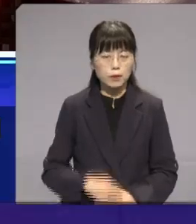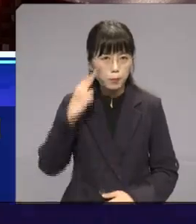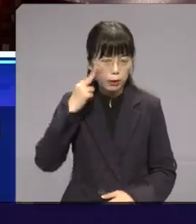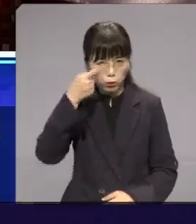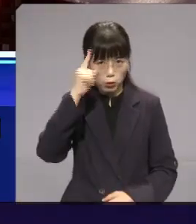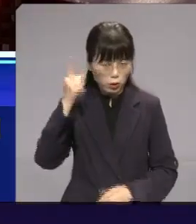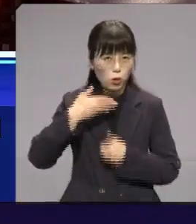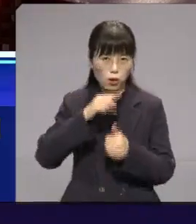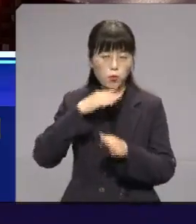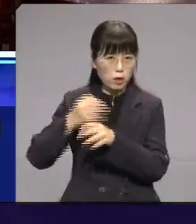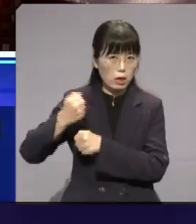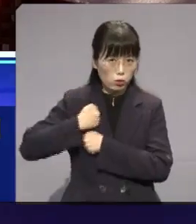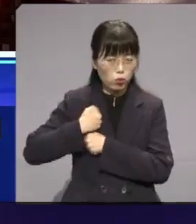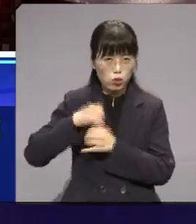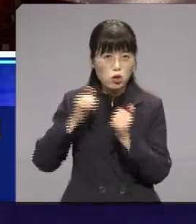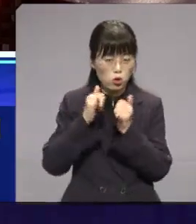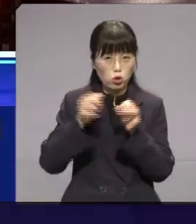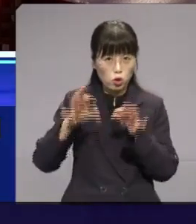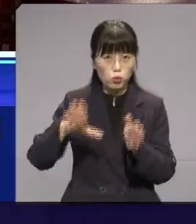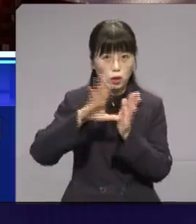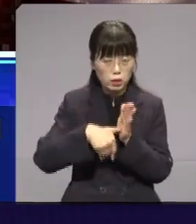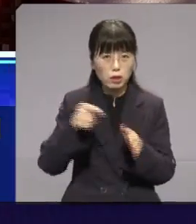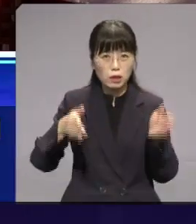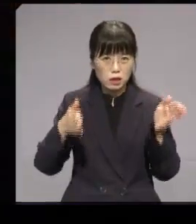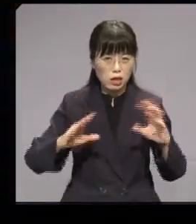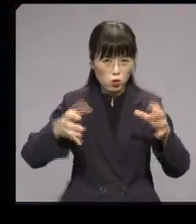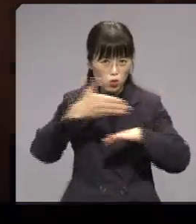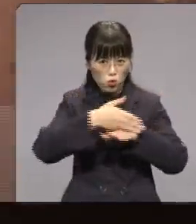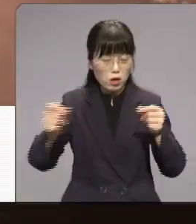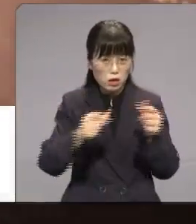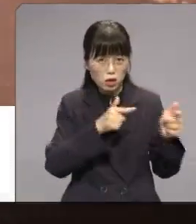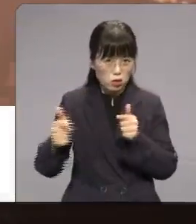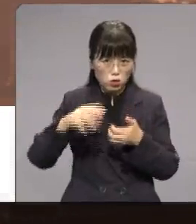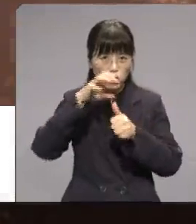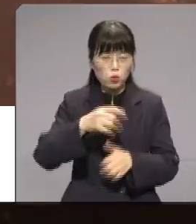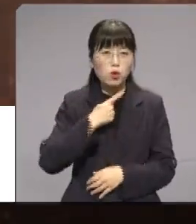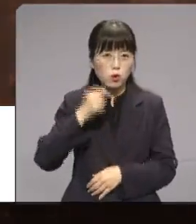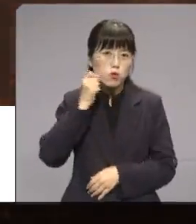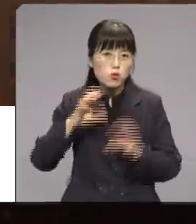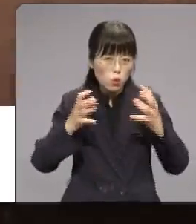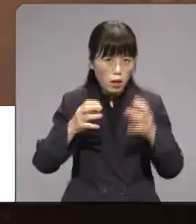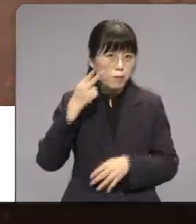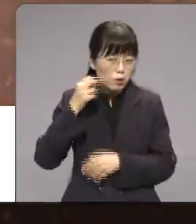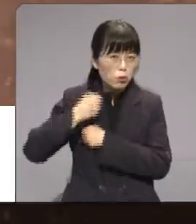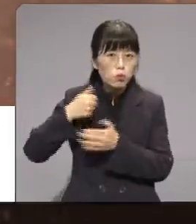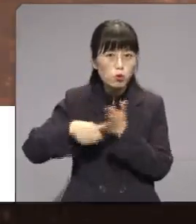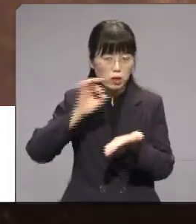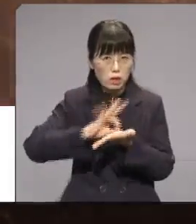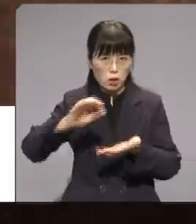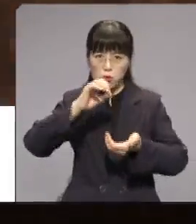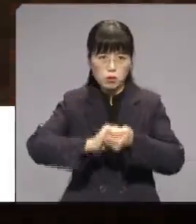미국이 러시아로 간 북한군을 전투에 투입할 경우 그간 국경 인근 등으로 통제해온 우크라이나에 미국 무기